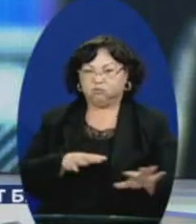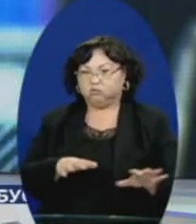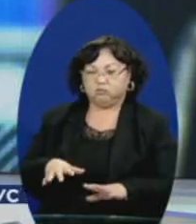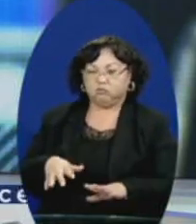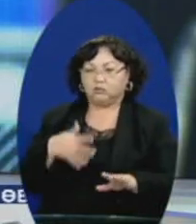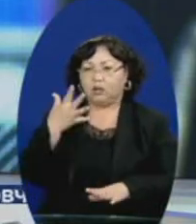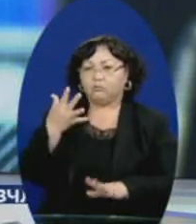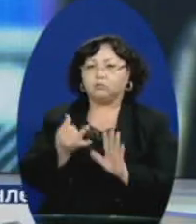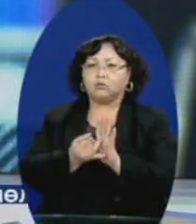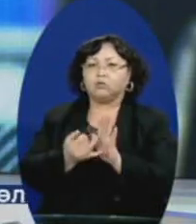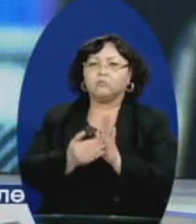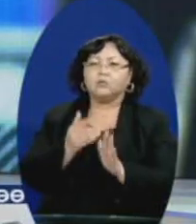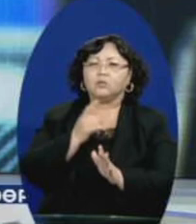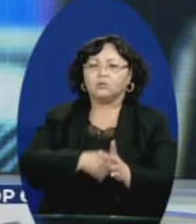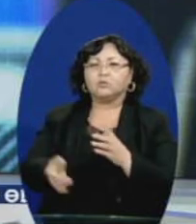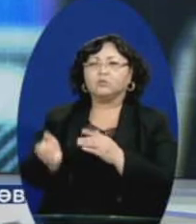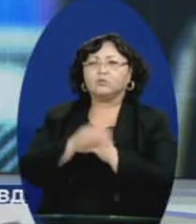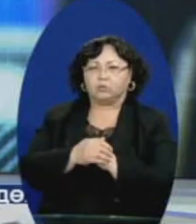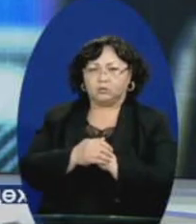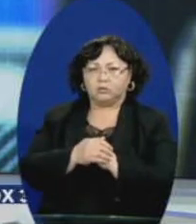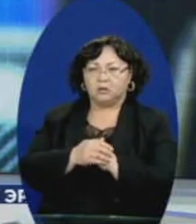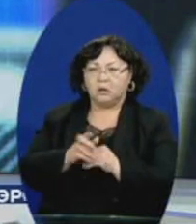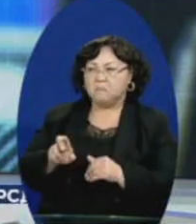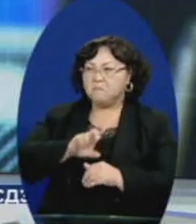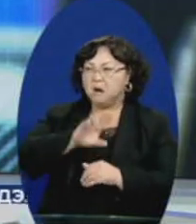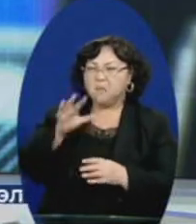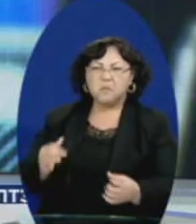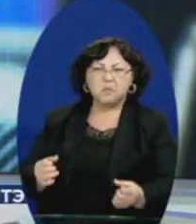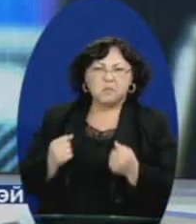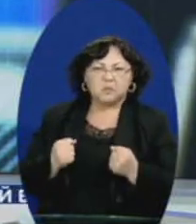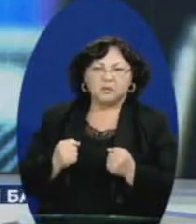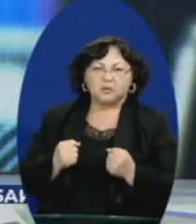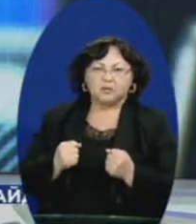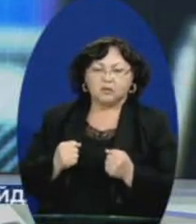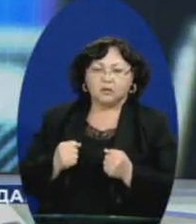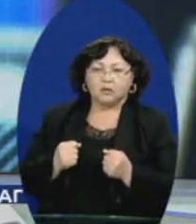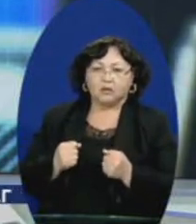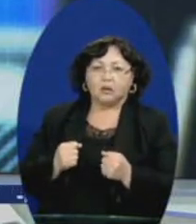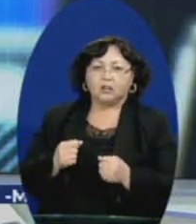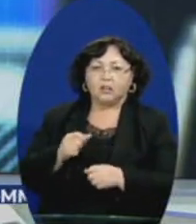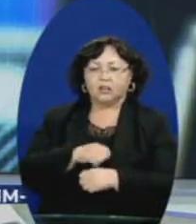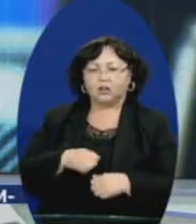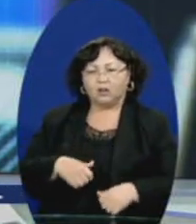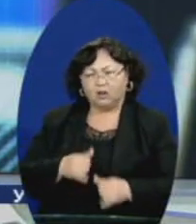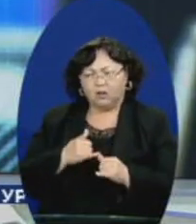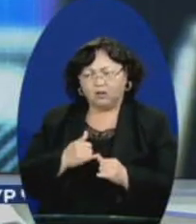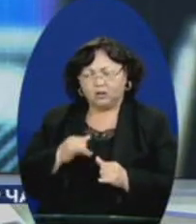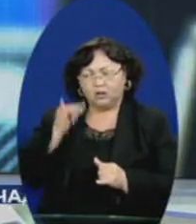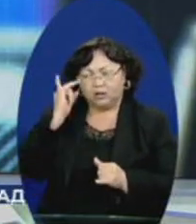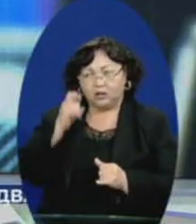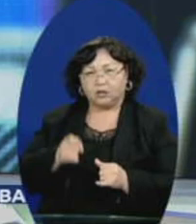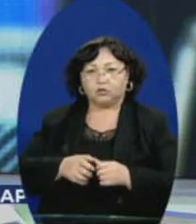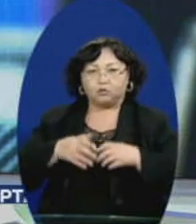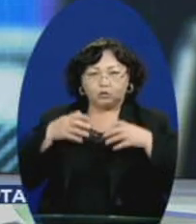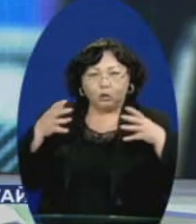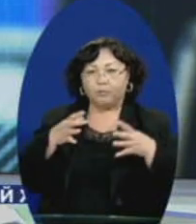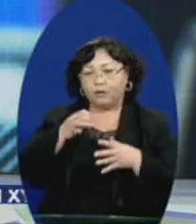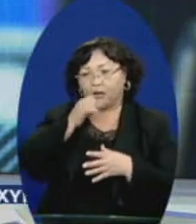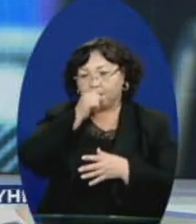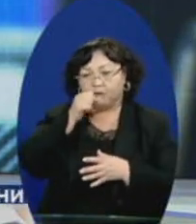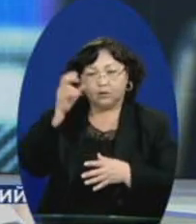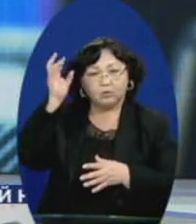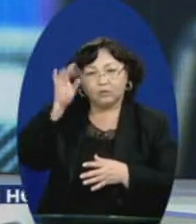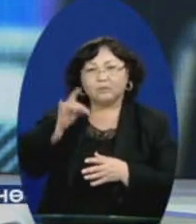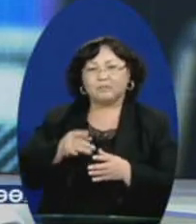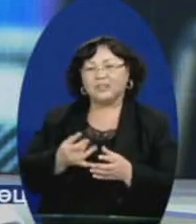явдал хүндрэлтний өмнө байгалийн давагдашгүй хүчин зүйлийн хор хохирол ямар их эрсдэл дагуулдгийг харуулсан сургамж боллоо. Тухайн үед